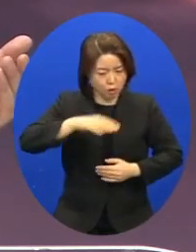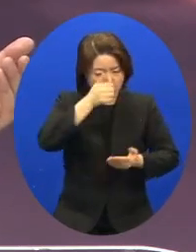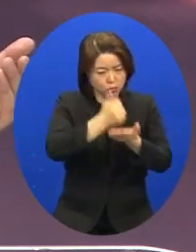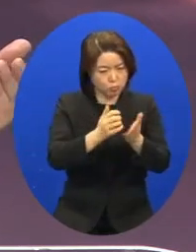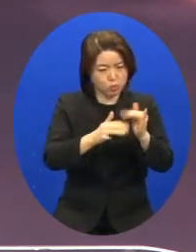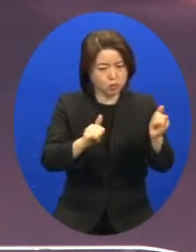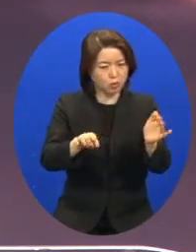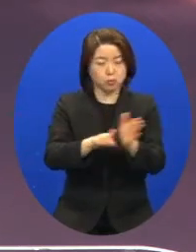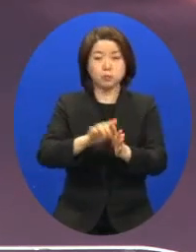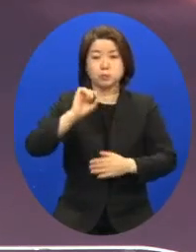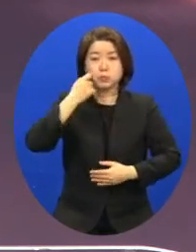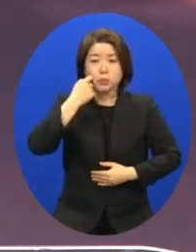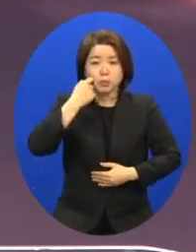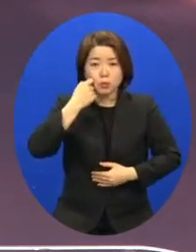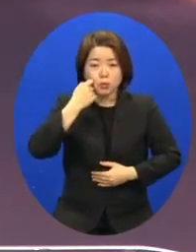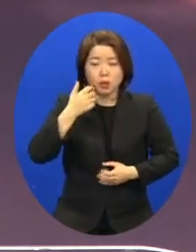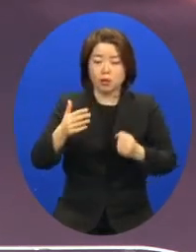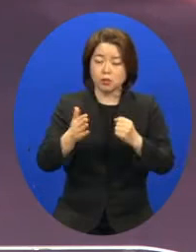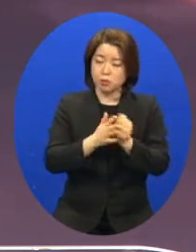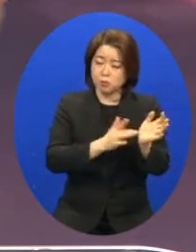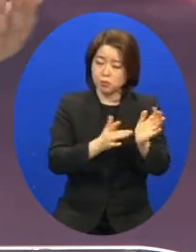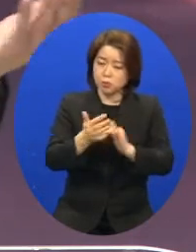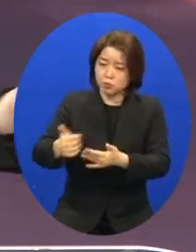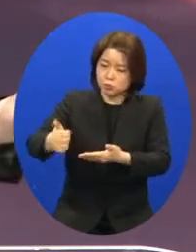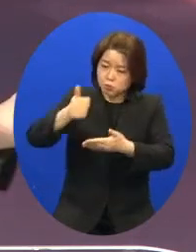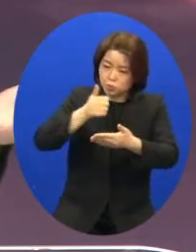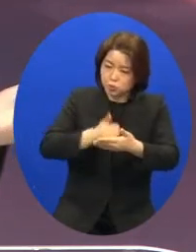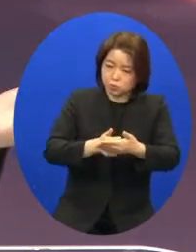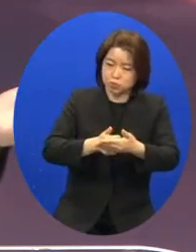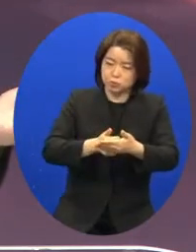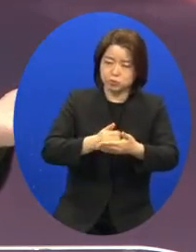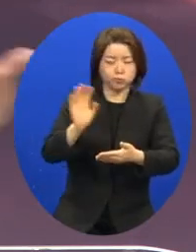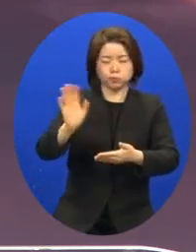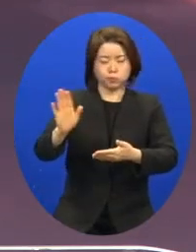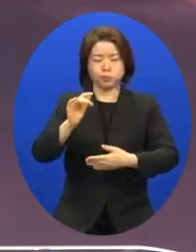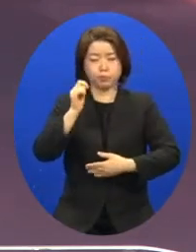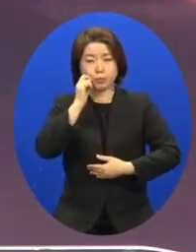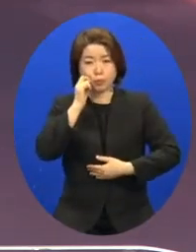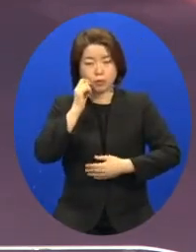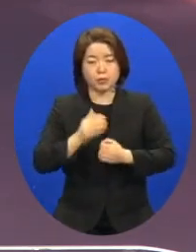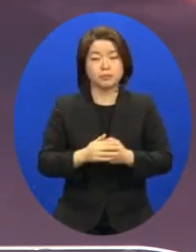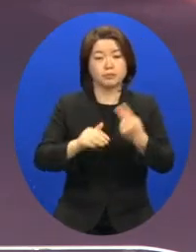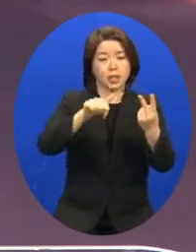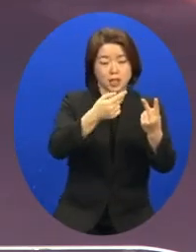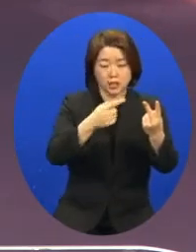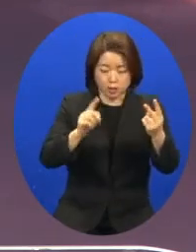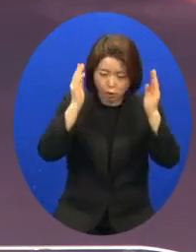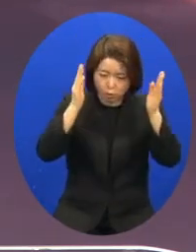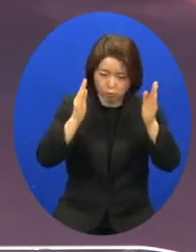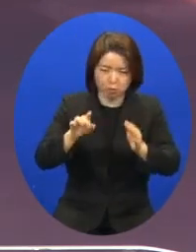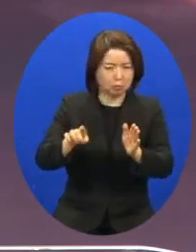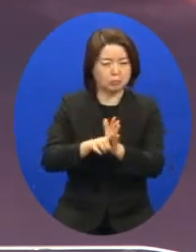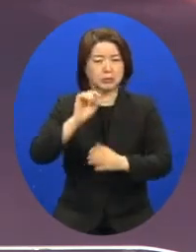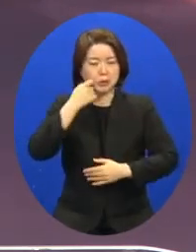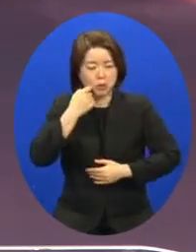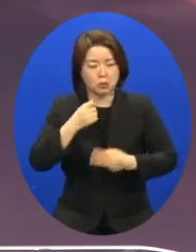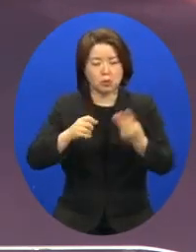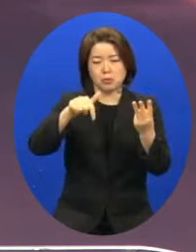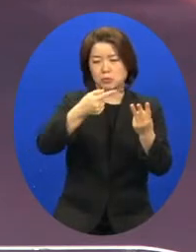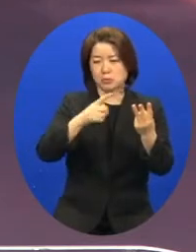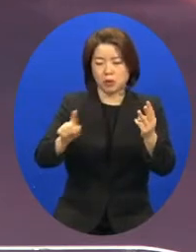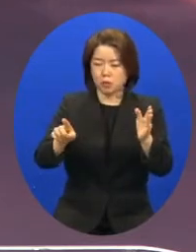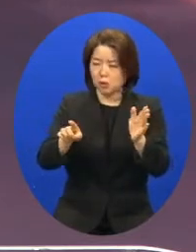않더래요. 그래서 예수님을 영접하라고 그러는데 영접을 못했답니다. 2과를 공부해도 믿어지지가 않고 3과를